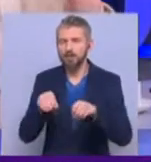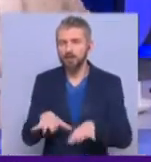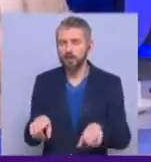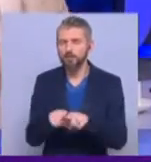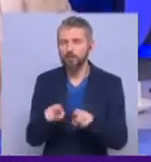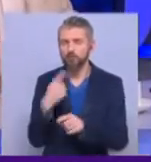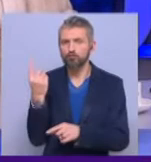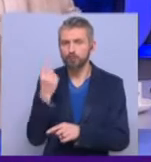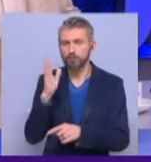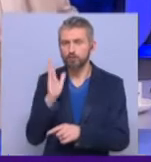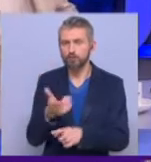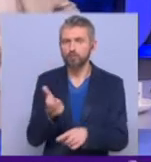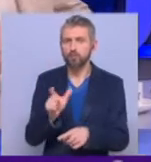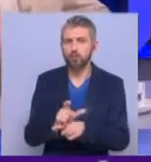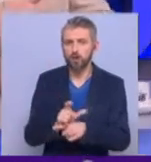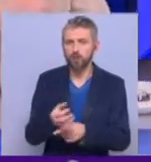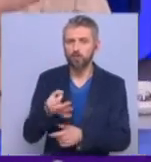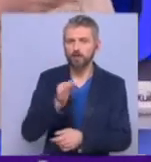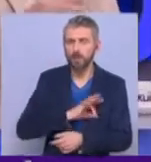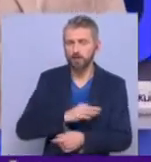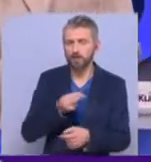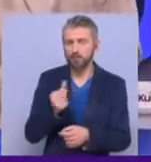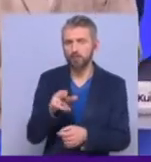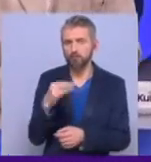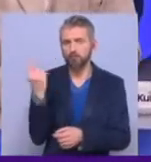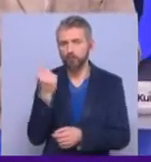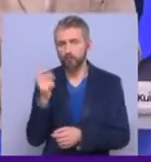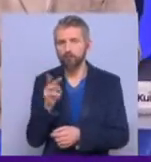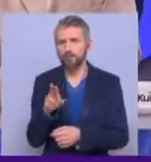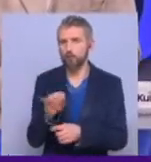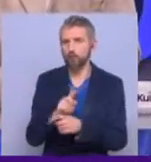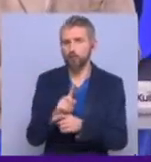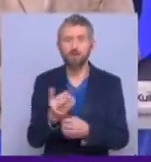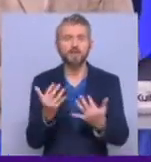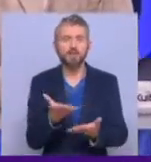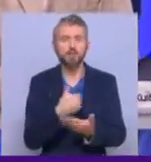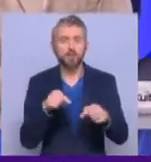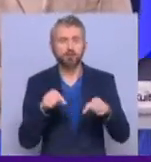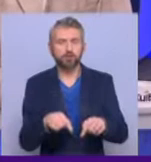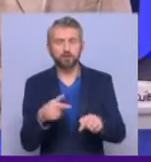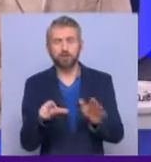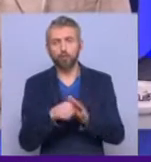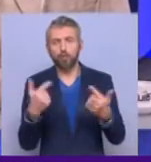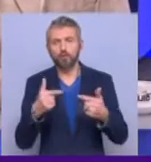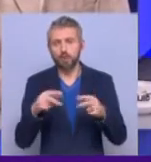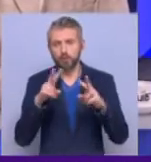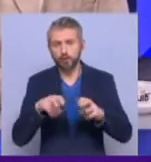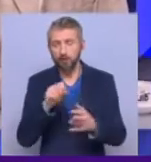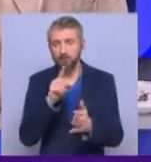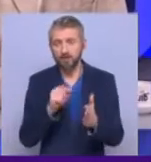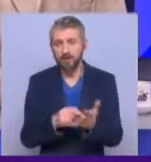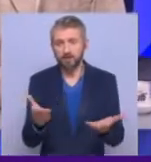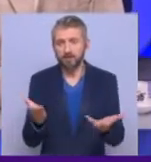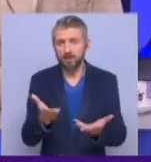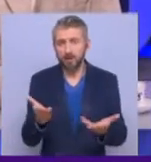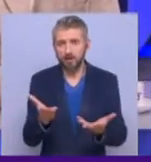равно счетчик будет более выгодно платить по счетчику, чем по нормам. Вы знаете, сколько мы тут в живом эфире, вот с гостями разглядываем питання, які, в